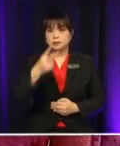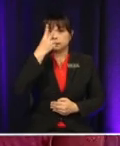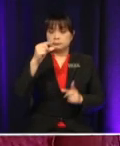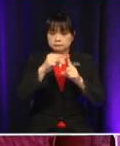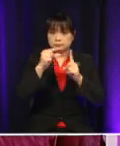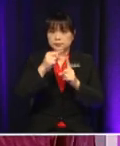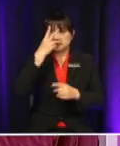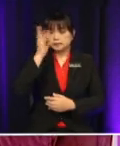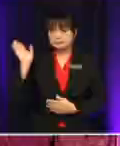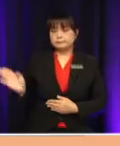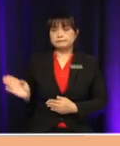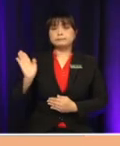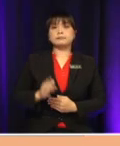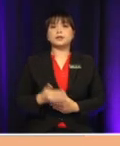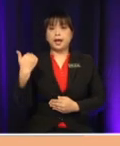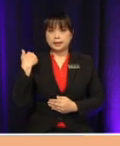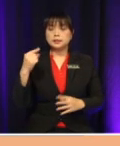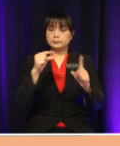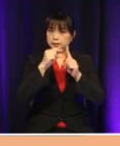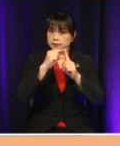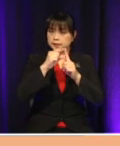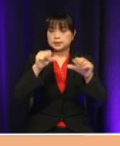nah ini adalah termoter